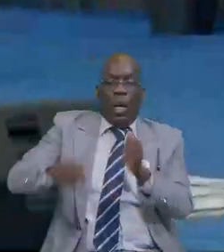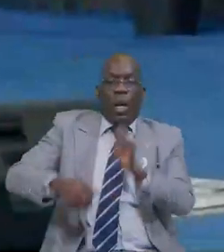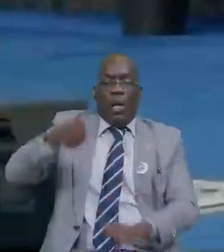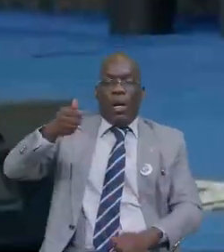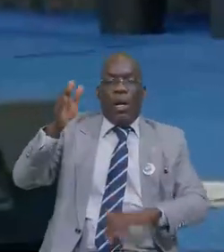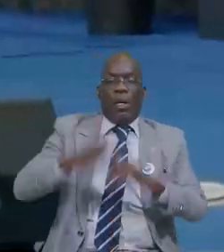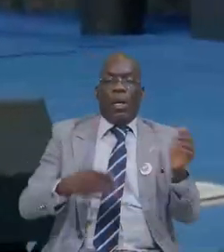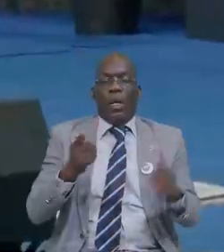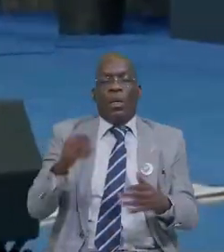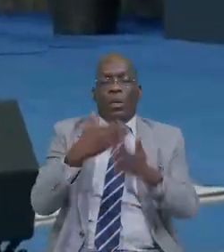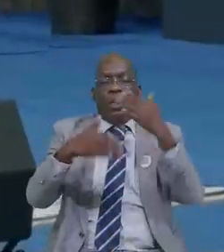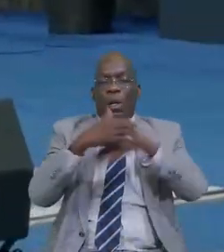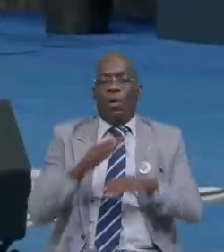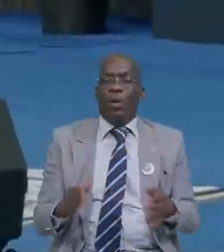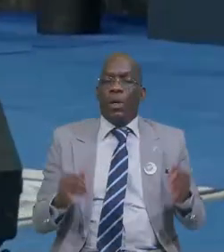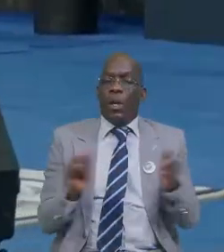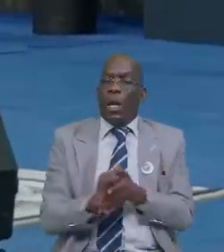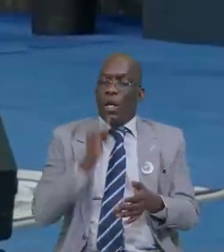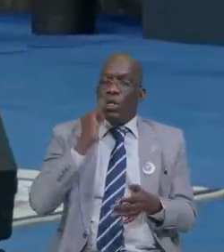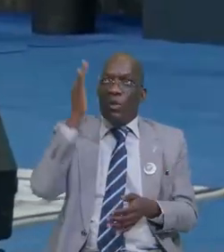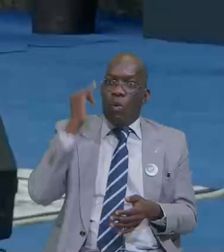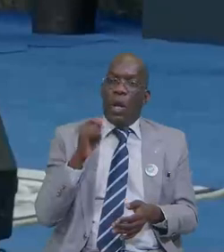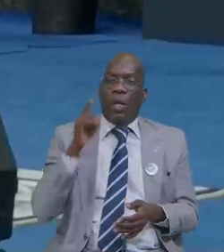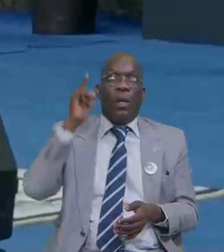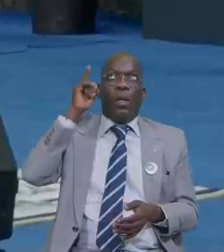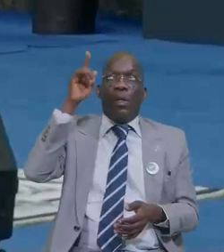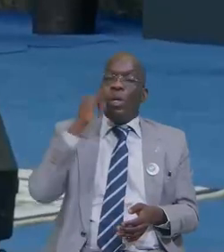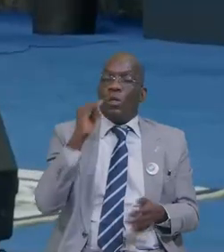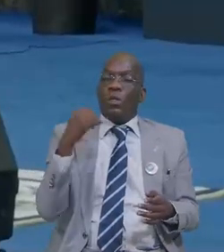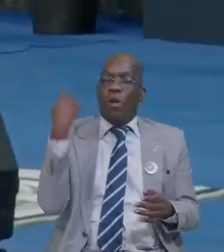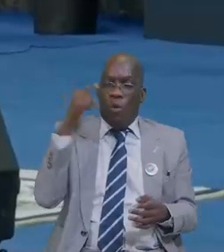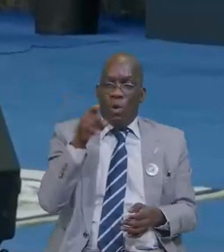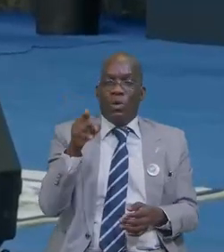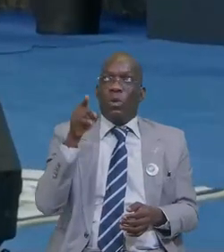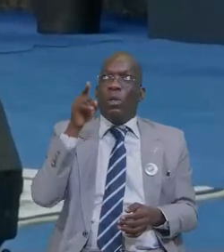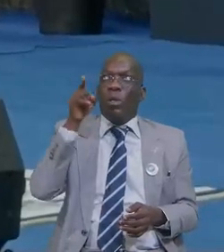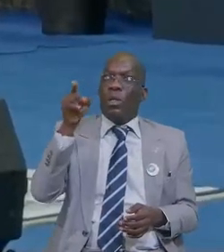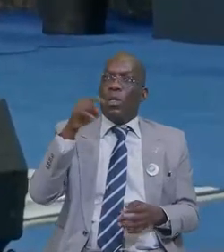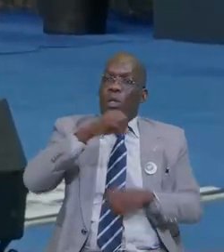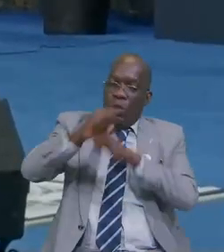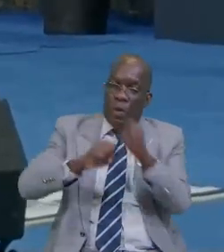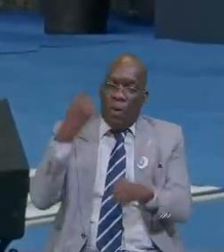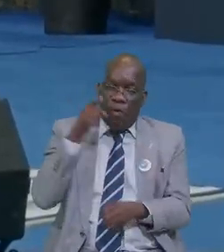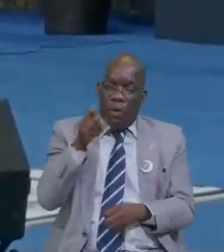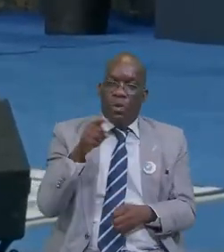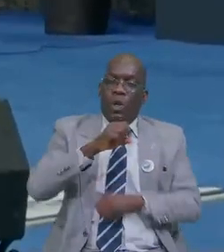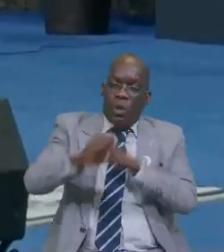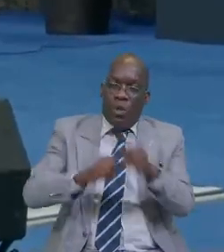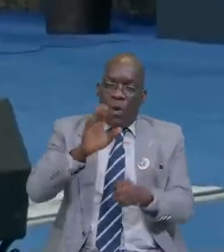les cieux. Voilà pourquoi il est pour toi. Il n'a rien fait de lui-même. Il a